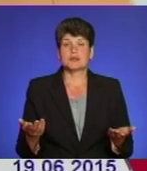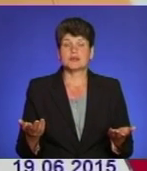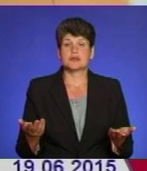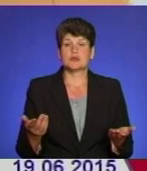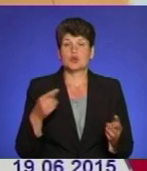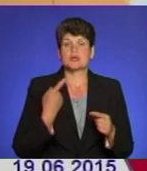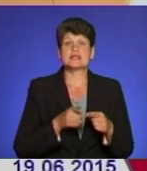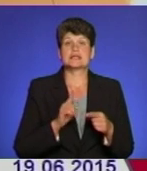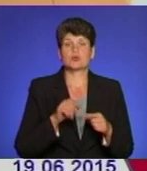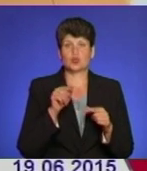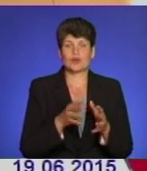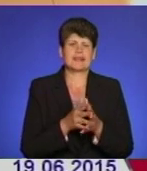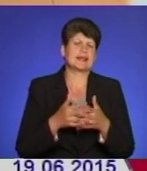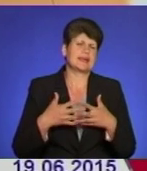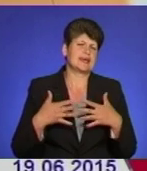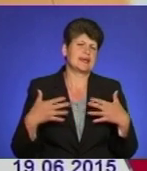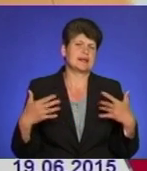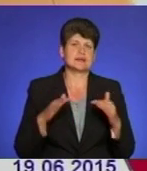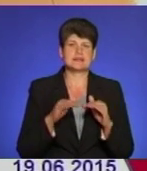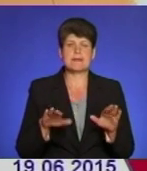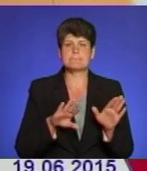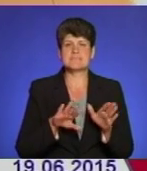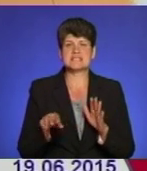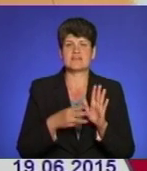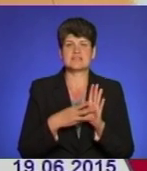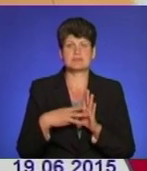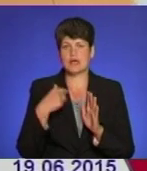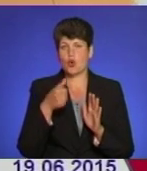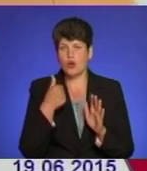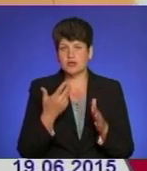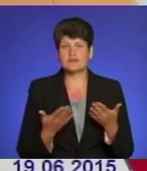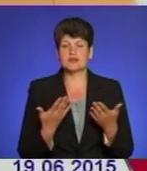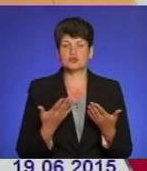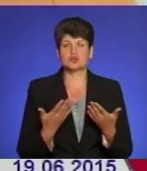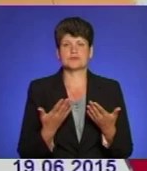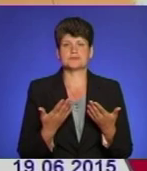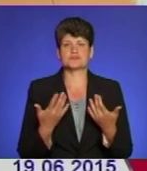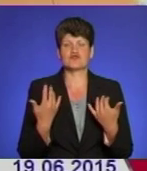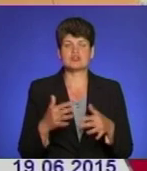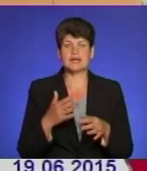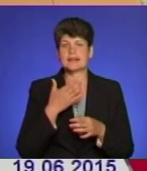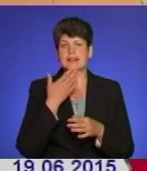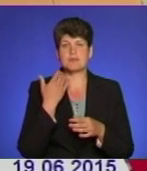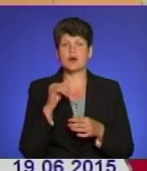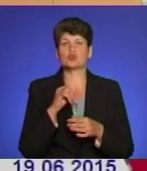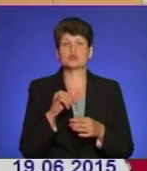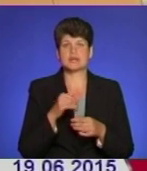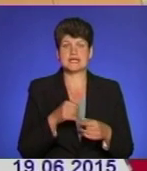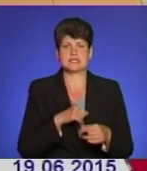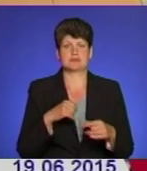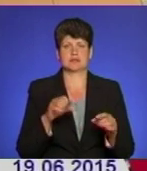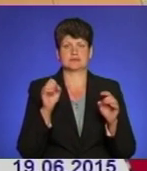таку кількість дітей після вісьми років, якщо вже нема куди самих